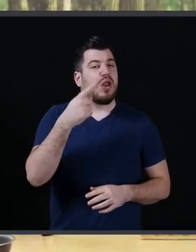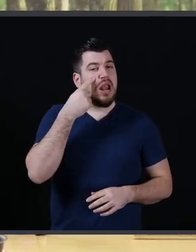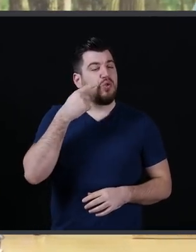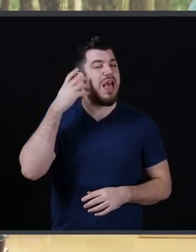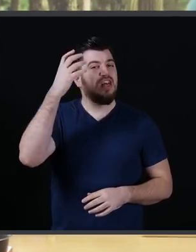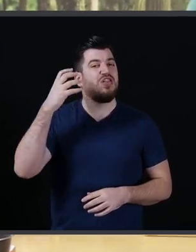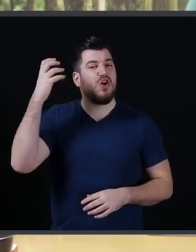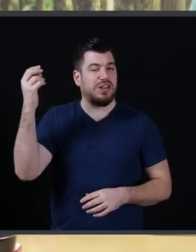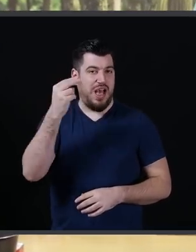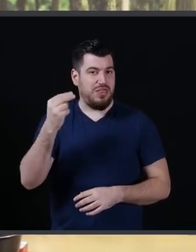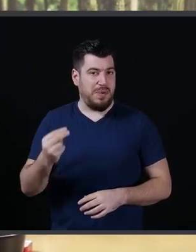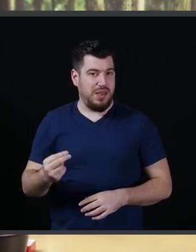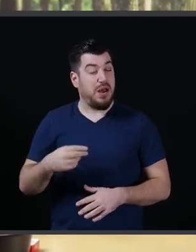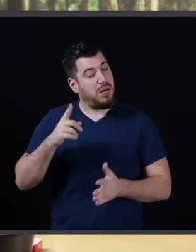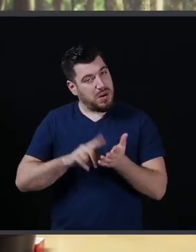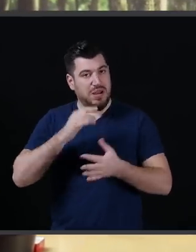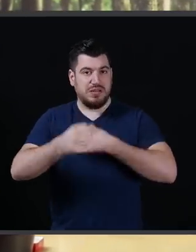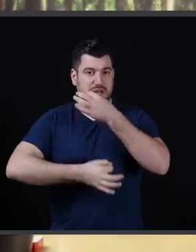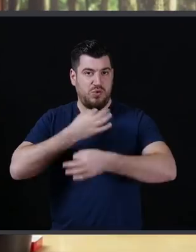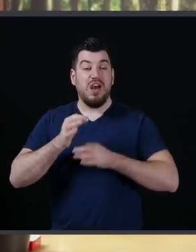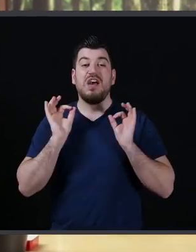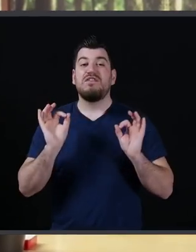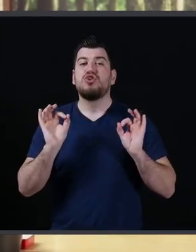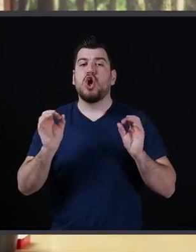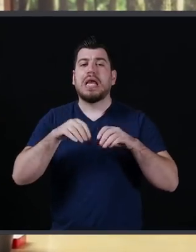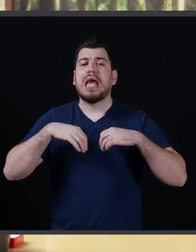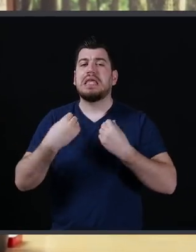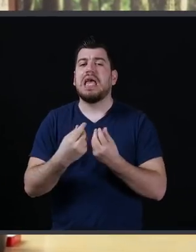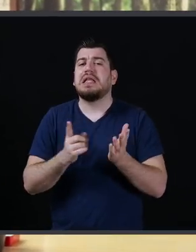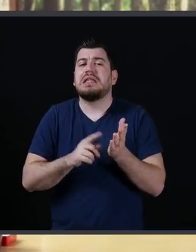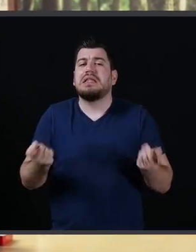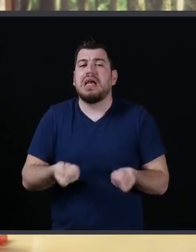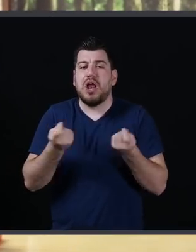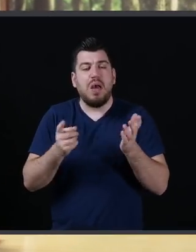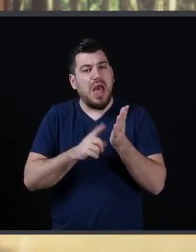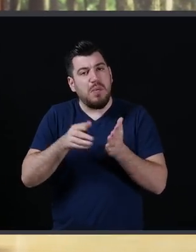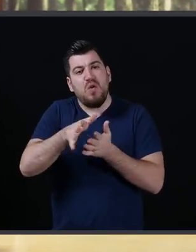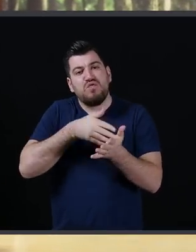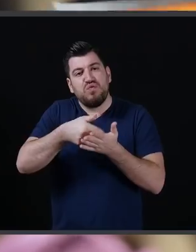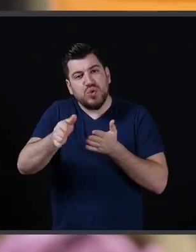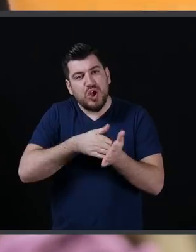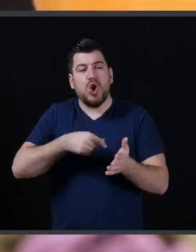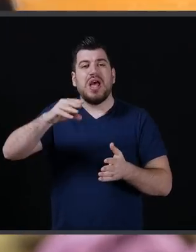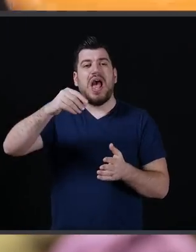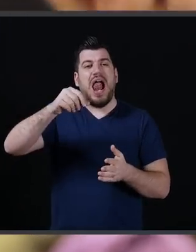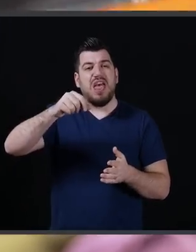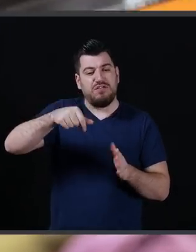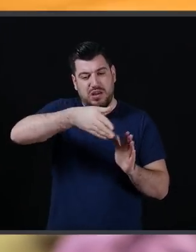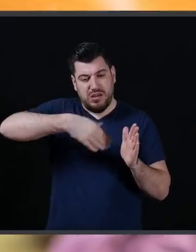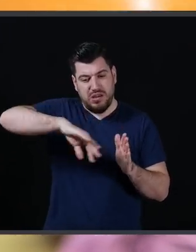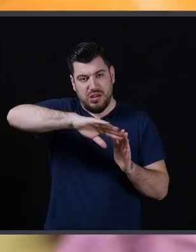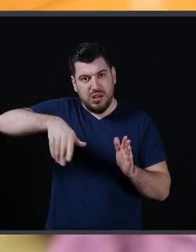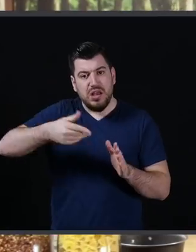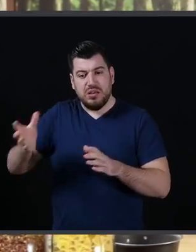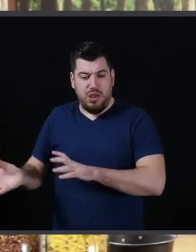σας το πω Φυσιολογικά σε ένα κέικ τι θα κάναμε Θα βάζαμε βούτυρο και αλεύρι Και θα ρίχναμε το κέικ και θα το ψήναμε Πολύ καλό